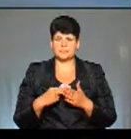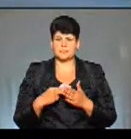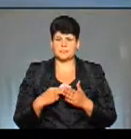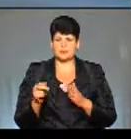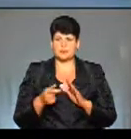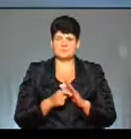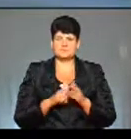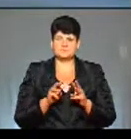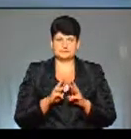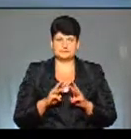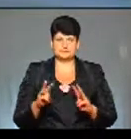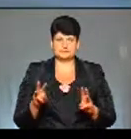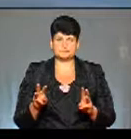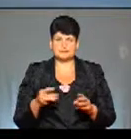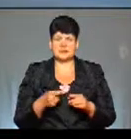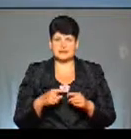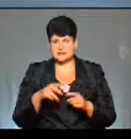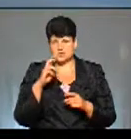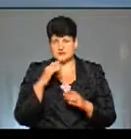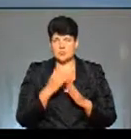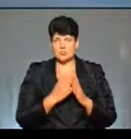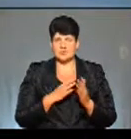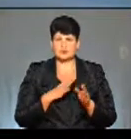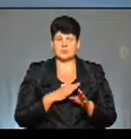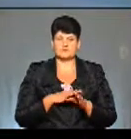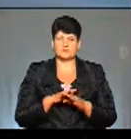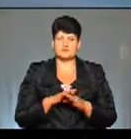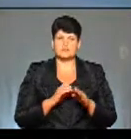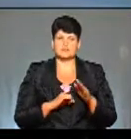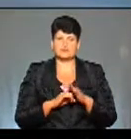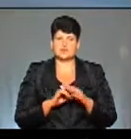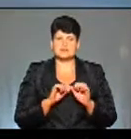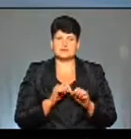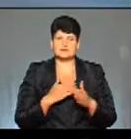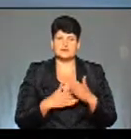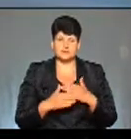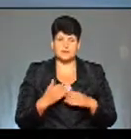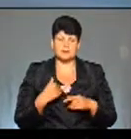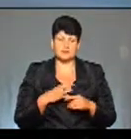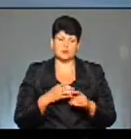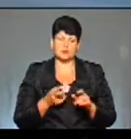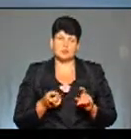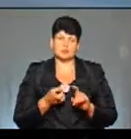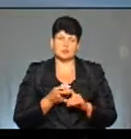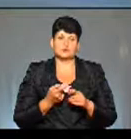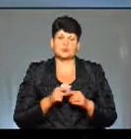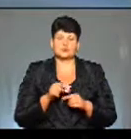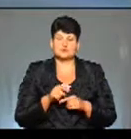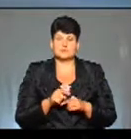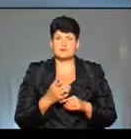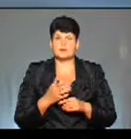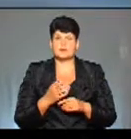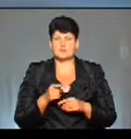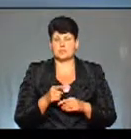Кабінетом міністрів, але ця державна програма була зреалізована через фонд захисту інвалідів, тобто ми були дотичні до того. І, власне, якраз